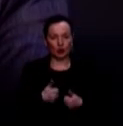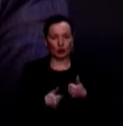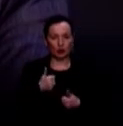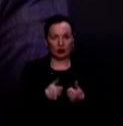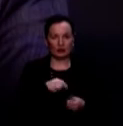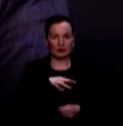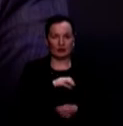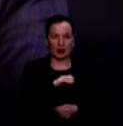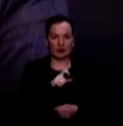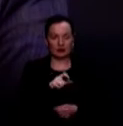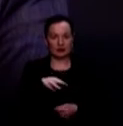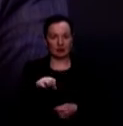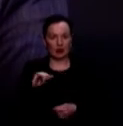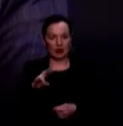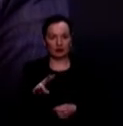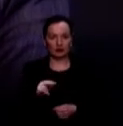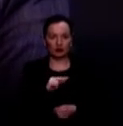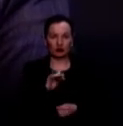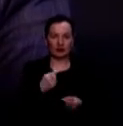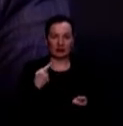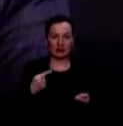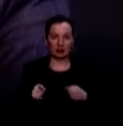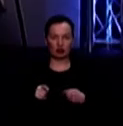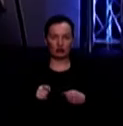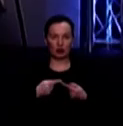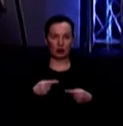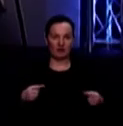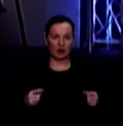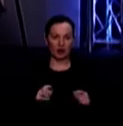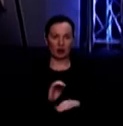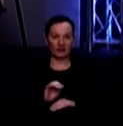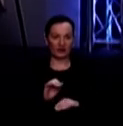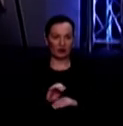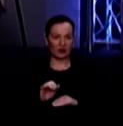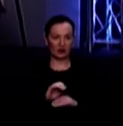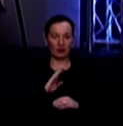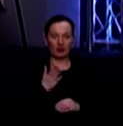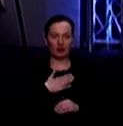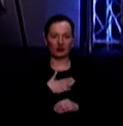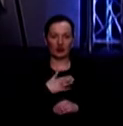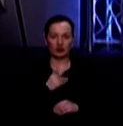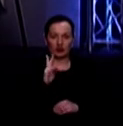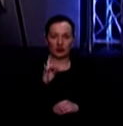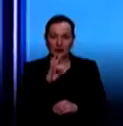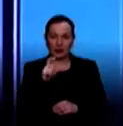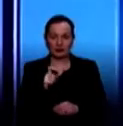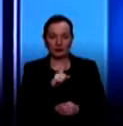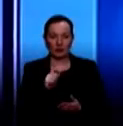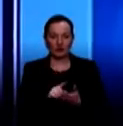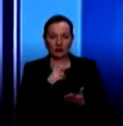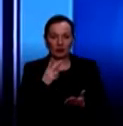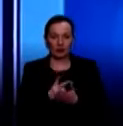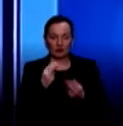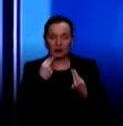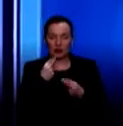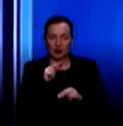МАЗом, з МАНом чи з іншими товаровиробниками наш крас повинен показувати кращу якість.